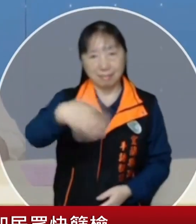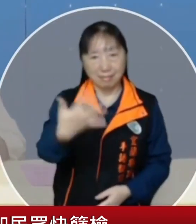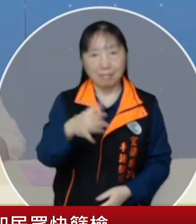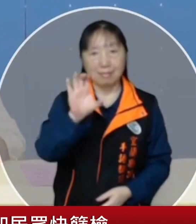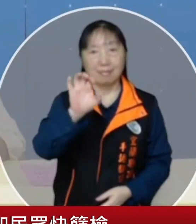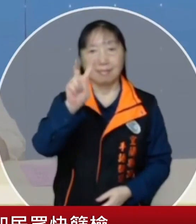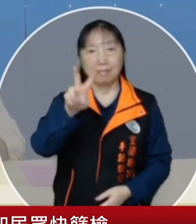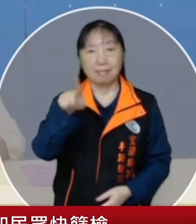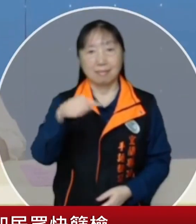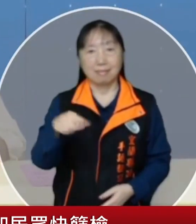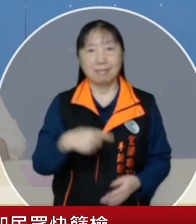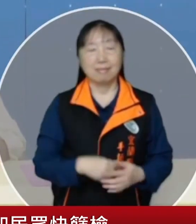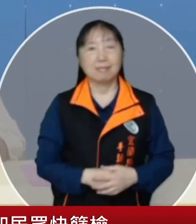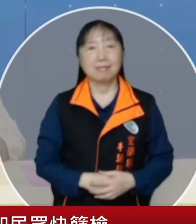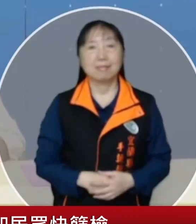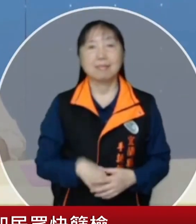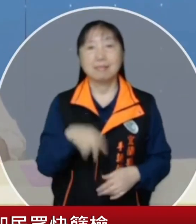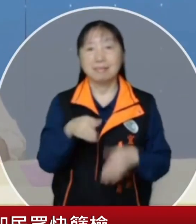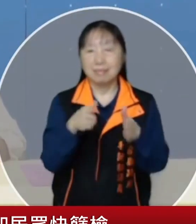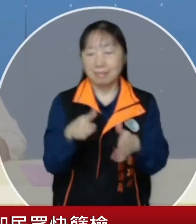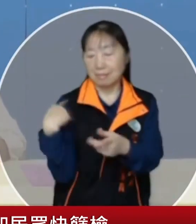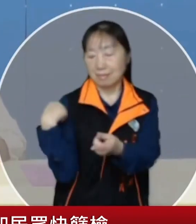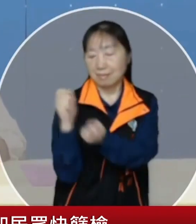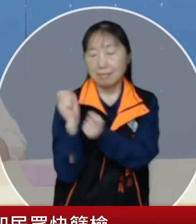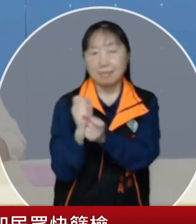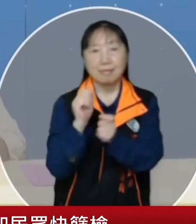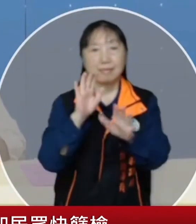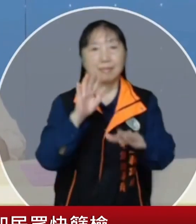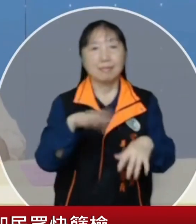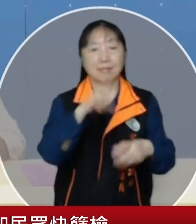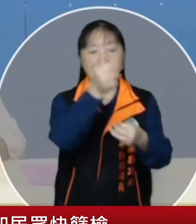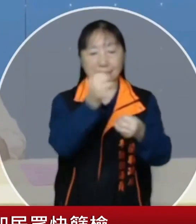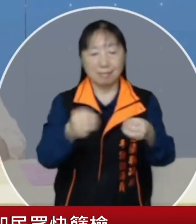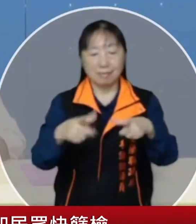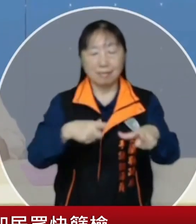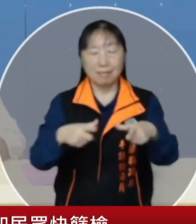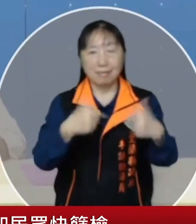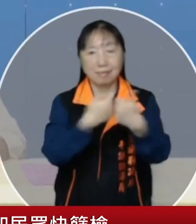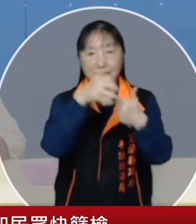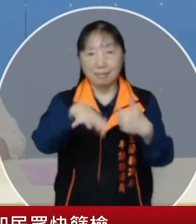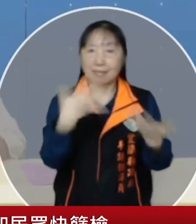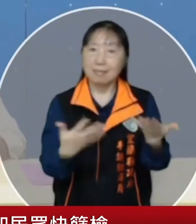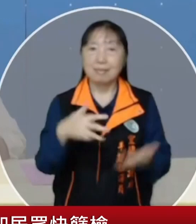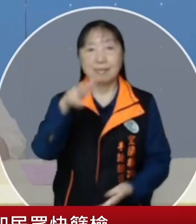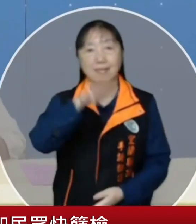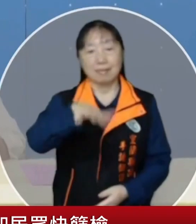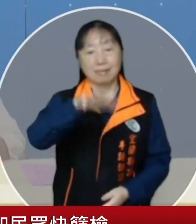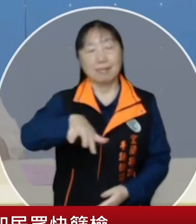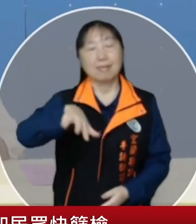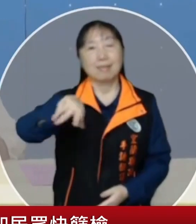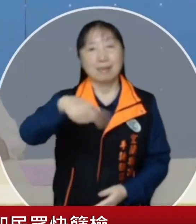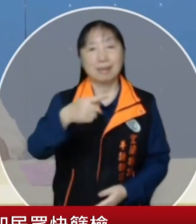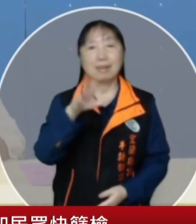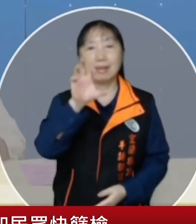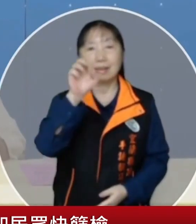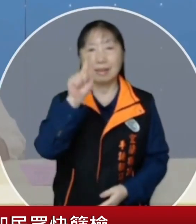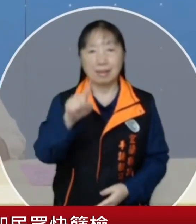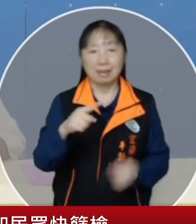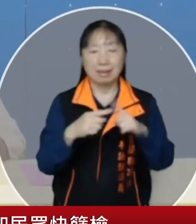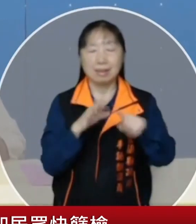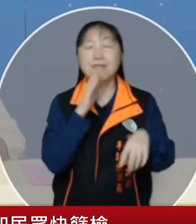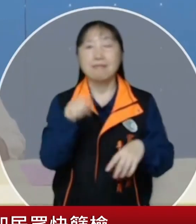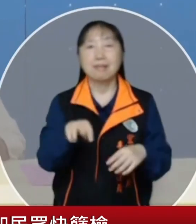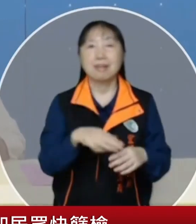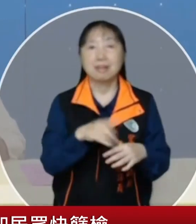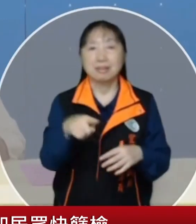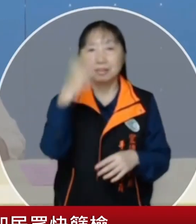24592个人，光是最近的金源会馆案就筛检了高达8182人。从筛检结